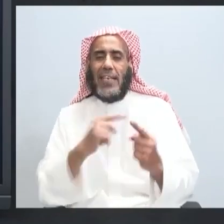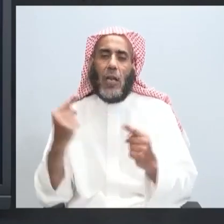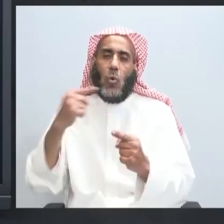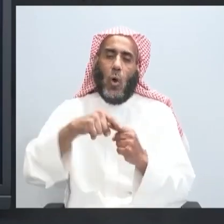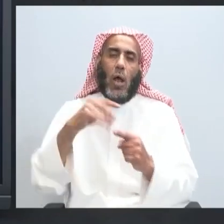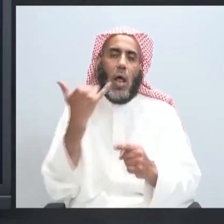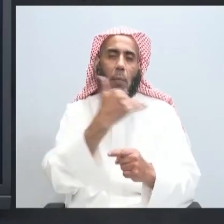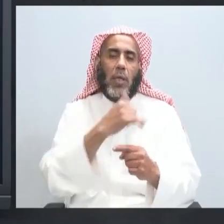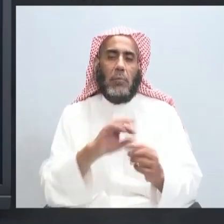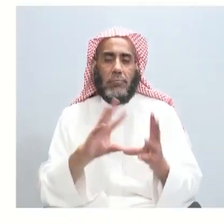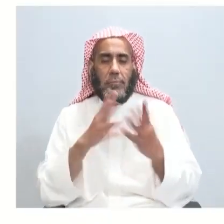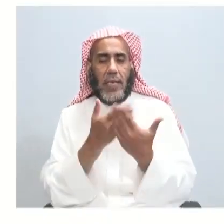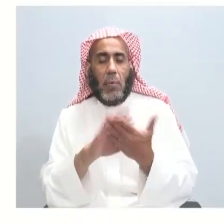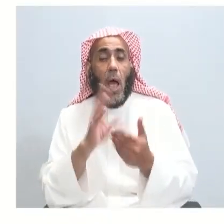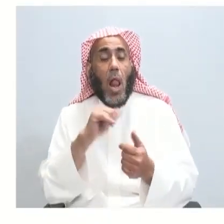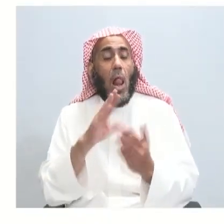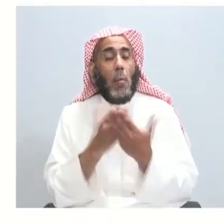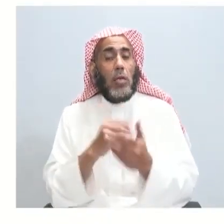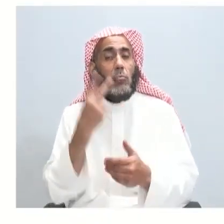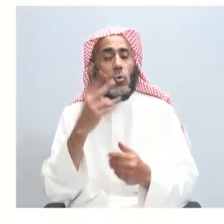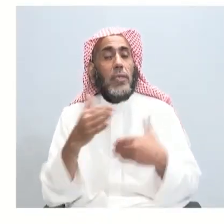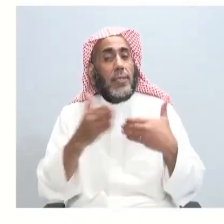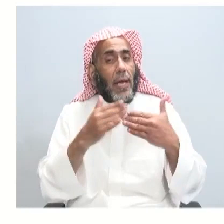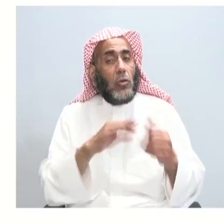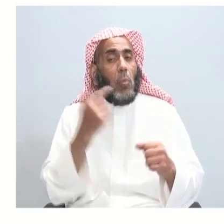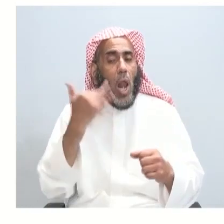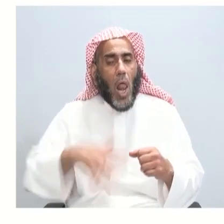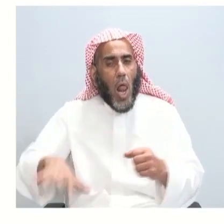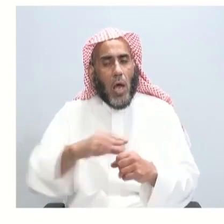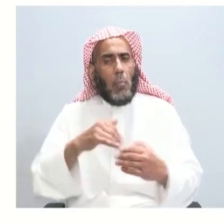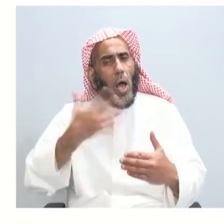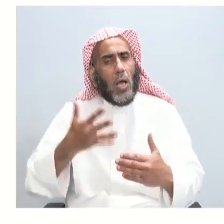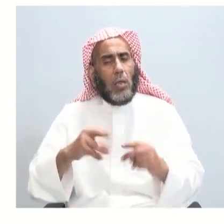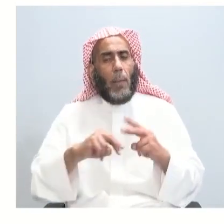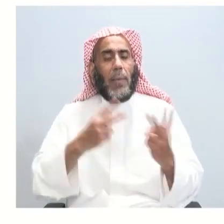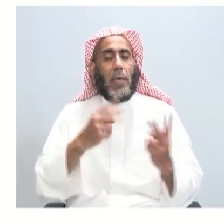اللغه العربيه هل المعاجم ثنائيه اللغه تخدم العرب اكثر من